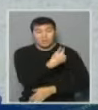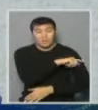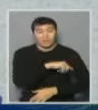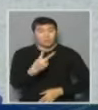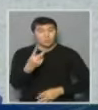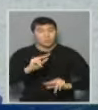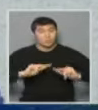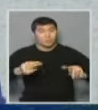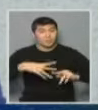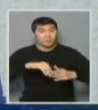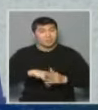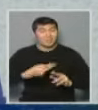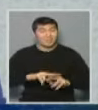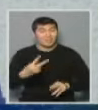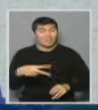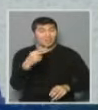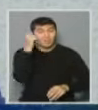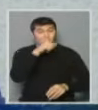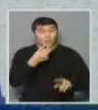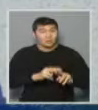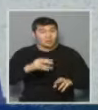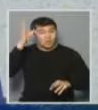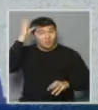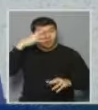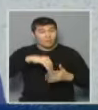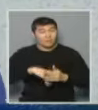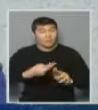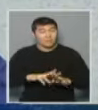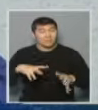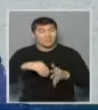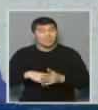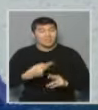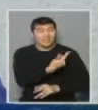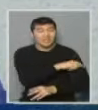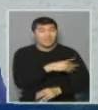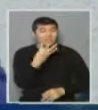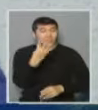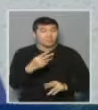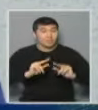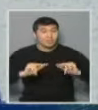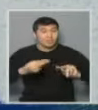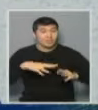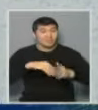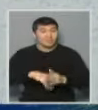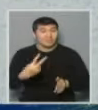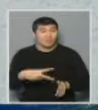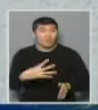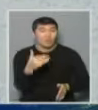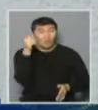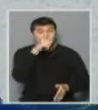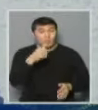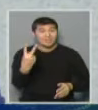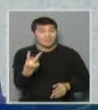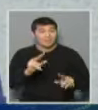двух преподавателей. Так, в 2020 году по образовательному гранту были зачислены в докторантуру 4 преподавателя, в 2021 году